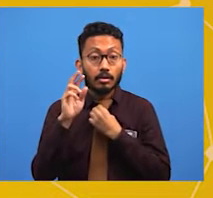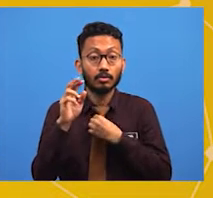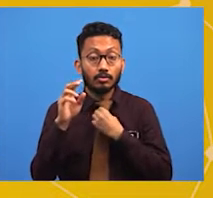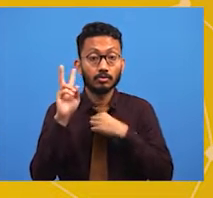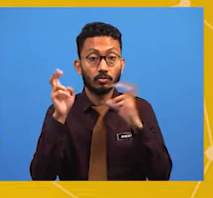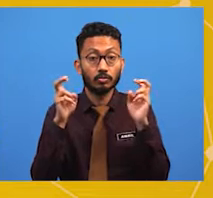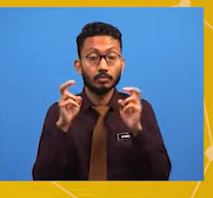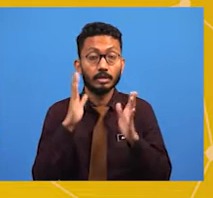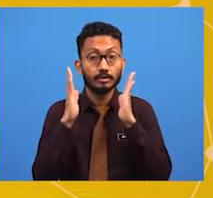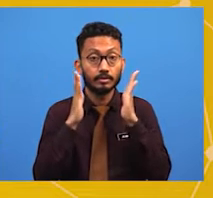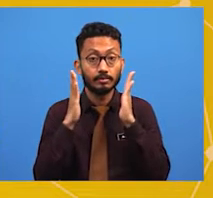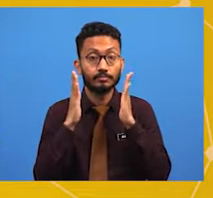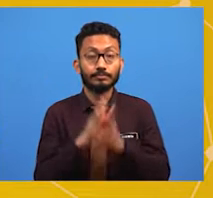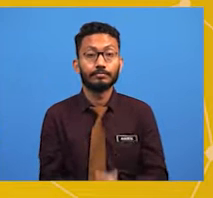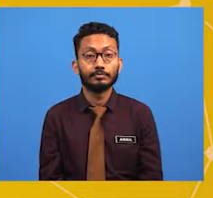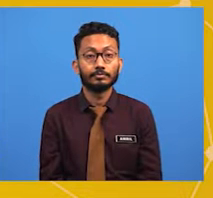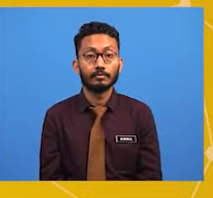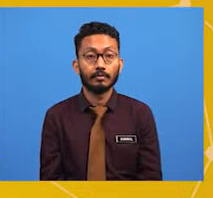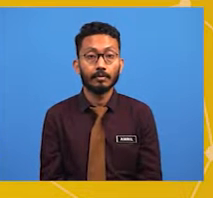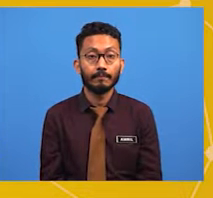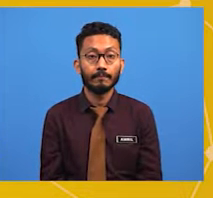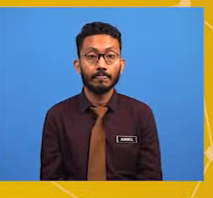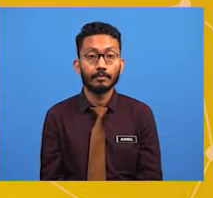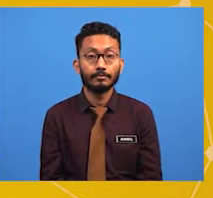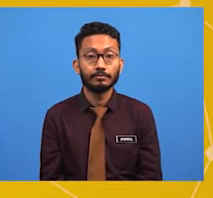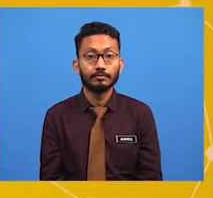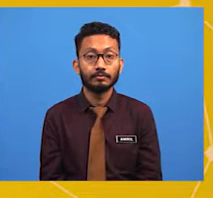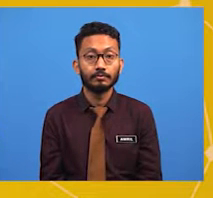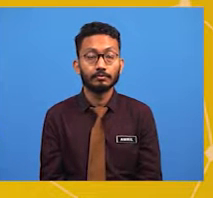dalam kurungan pembuka kata Malaysia.